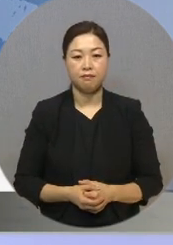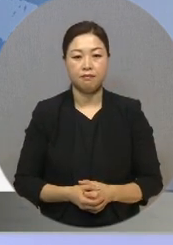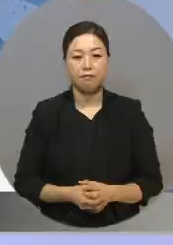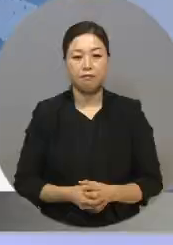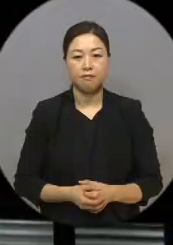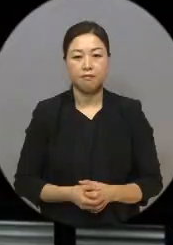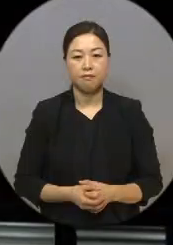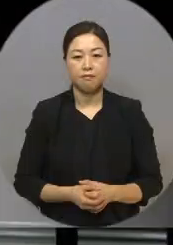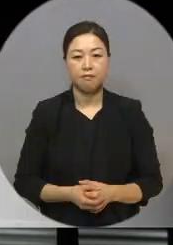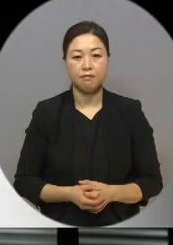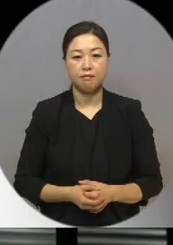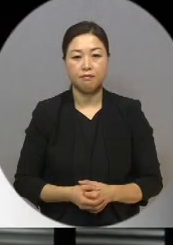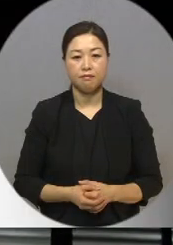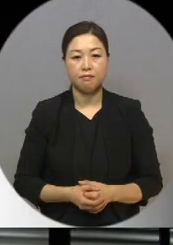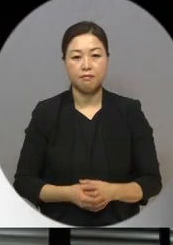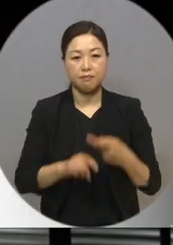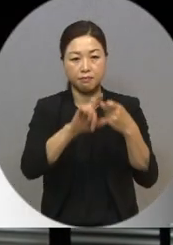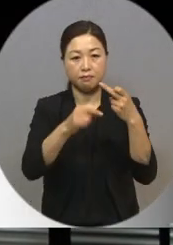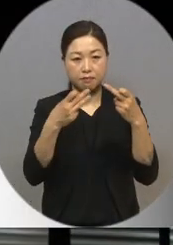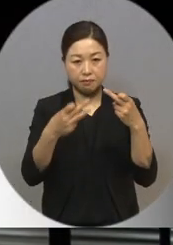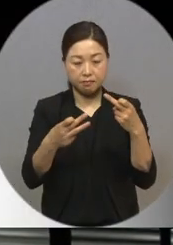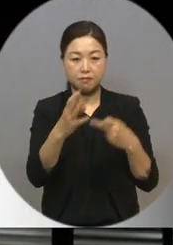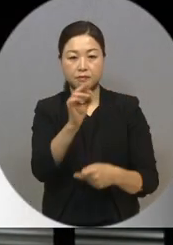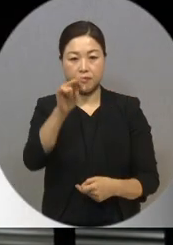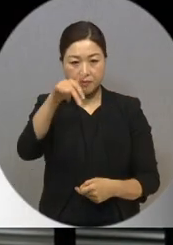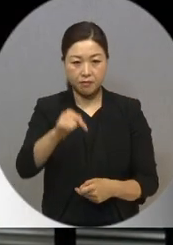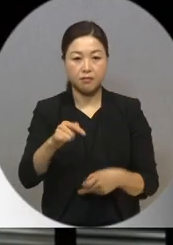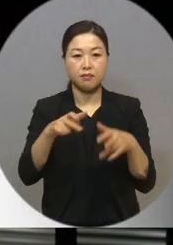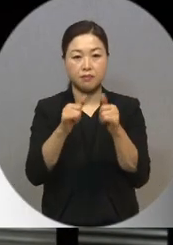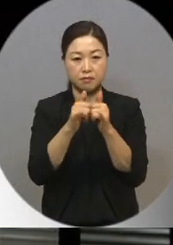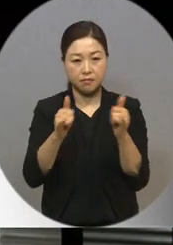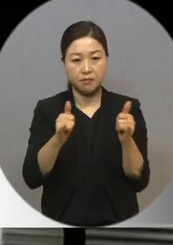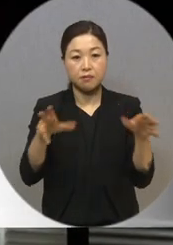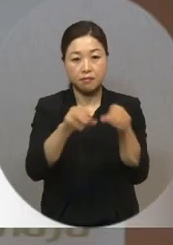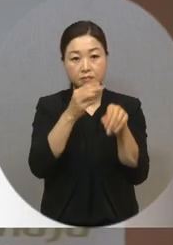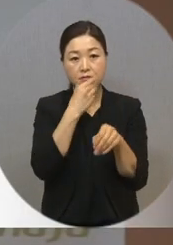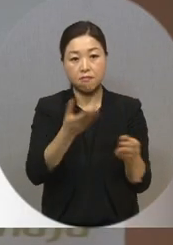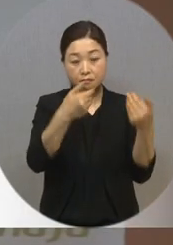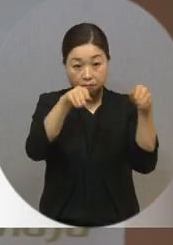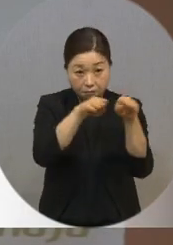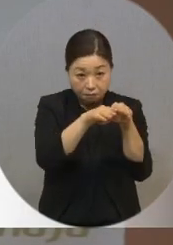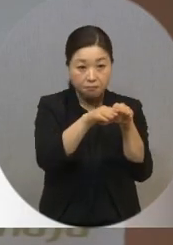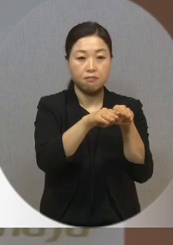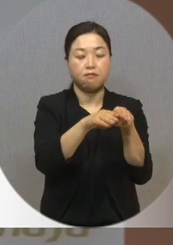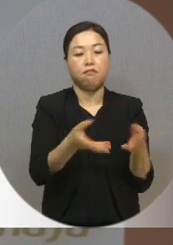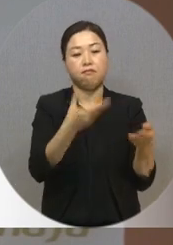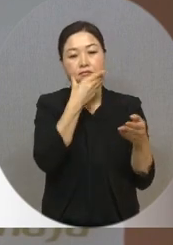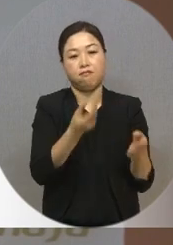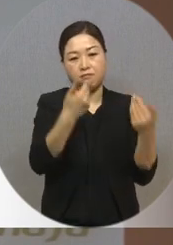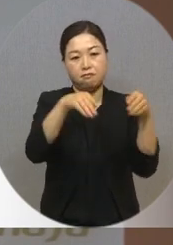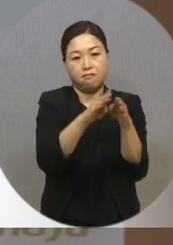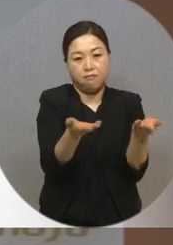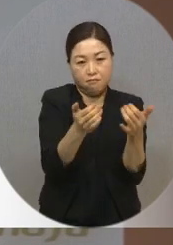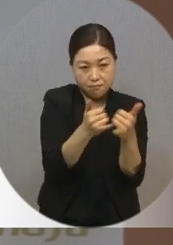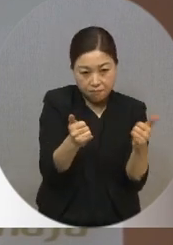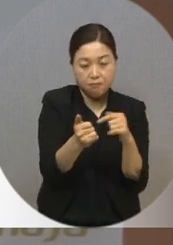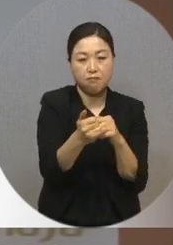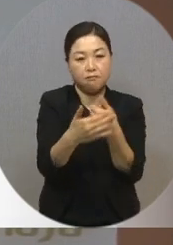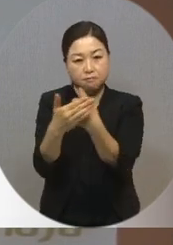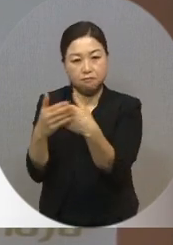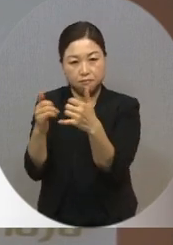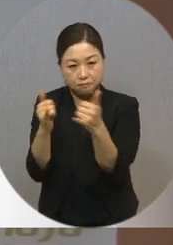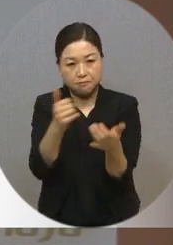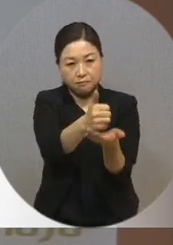기자입니다 지난 13일 양주시 장인 종합복지관에서는 복지관 봉사자 후원자를 초청